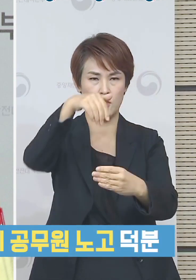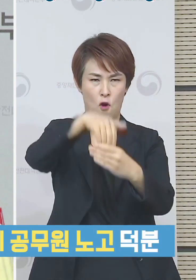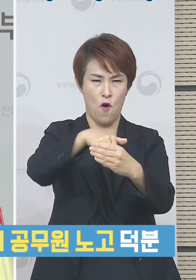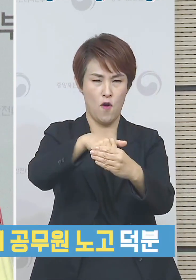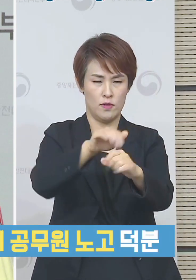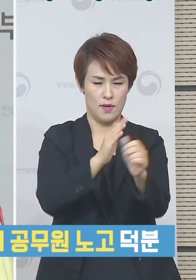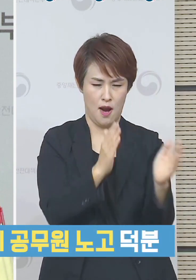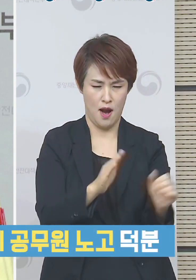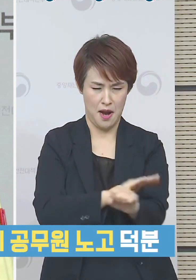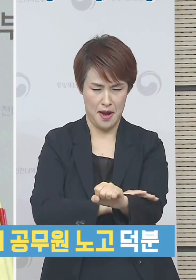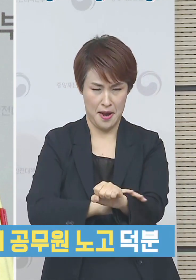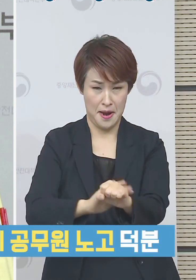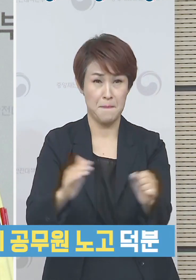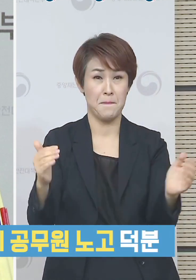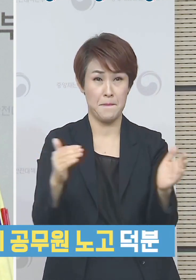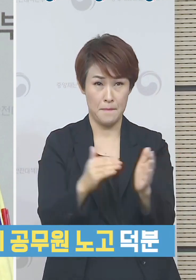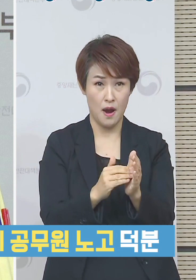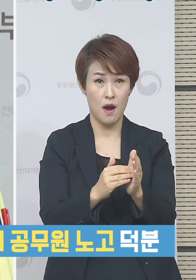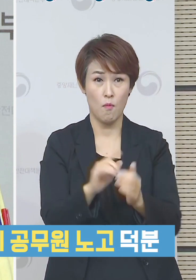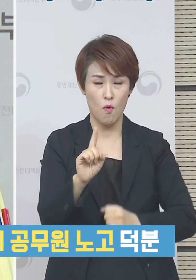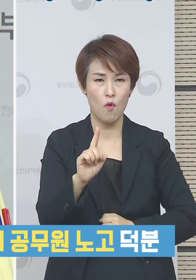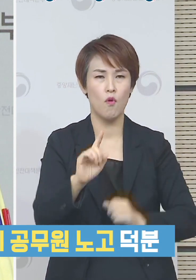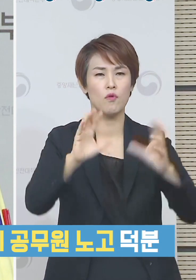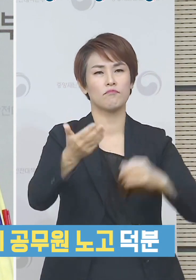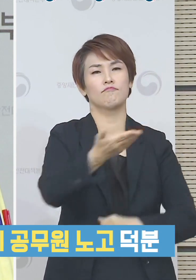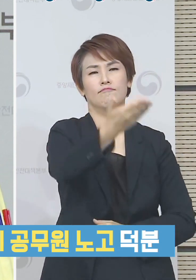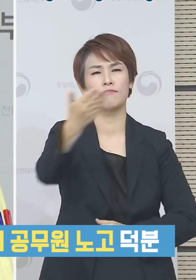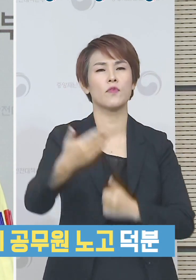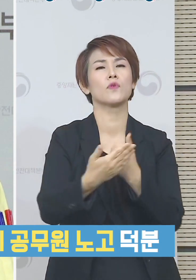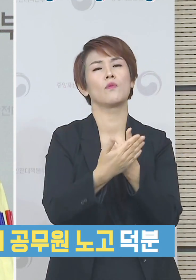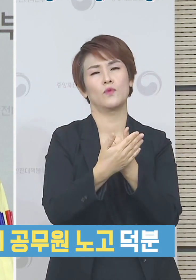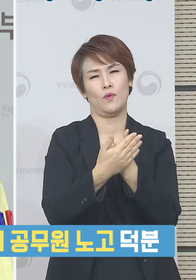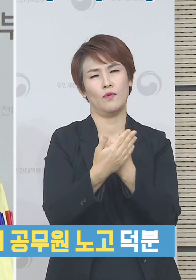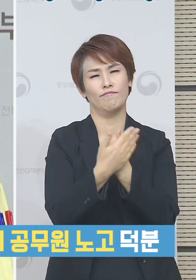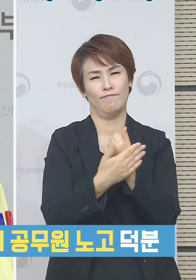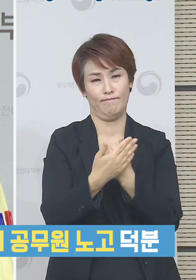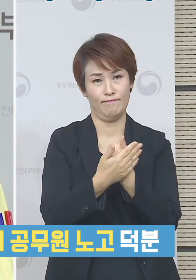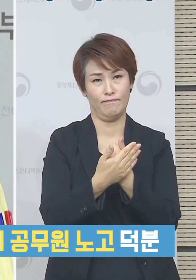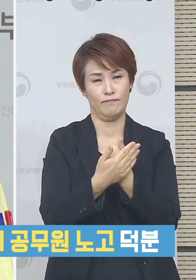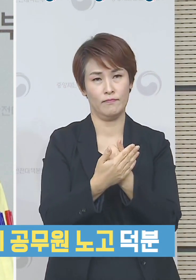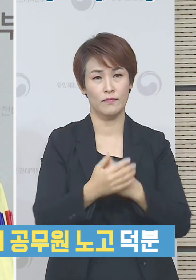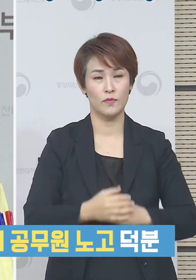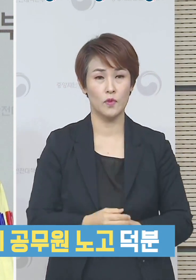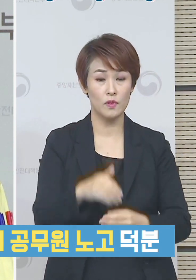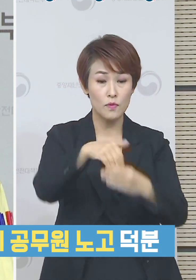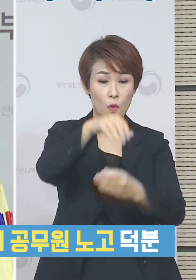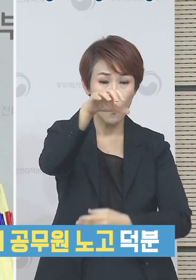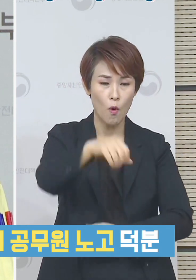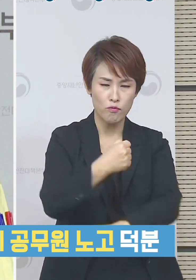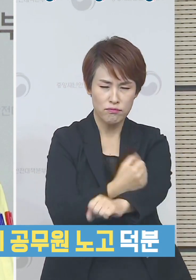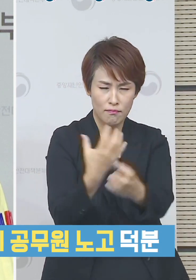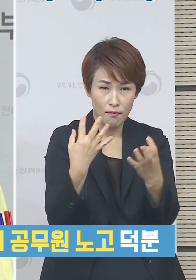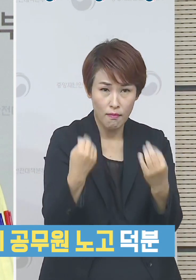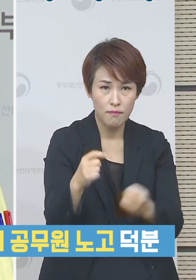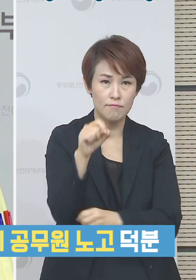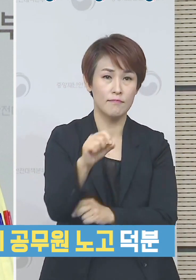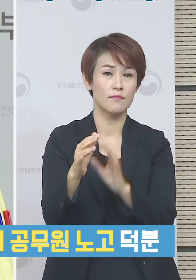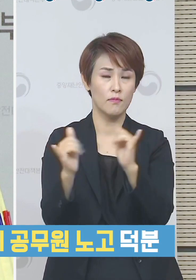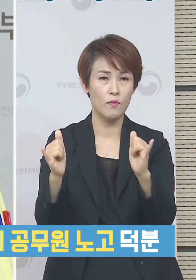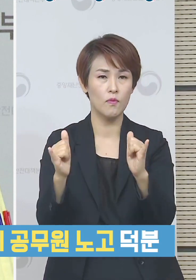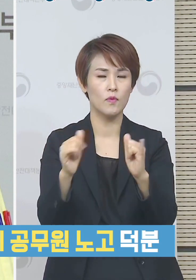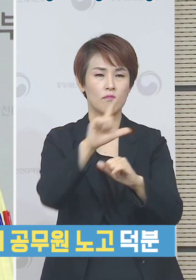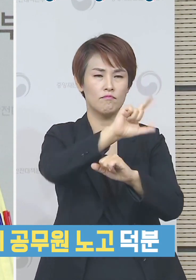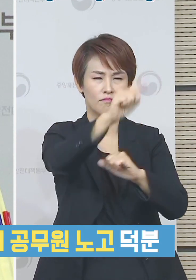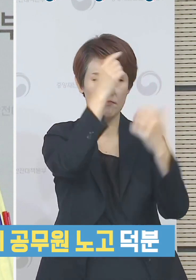국민 여러분들의 적극적인 협조와 무엇보다 현장에서 애써주신 투표 사무원들과